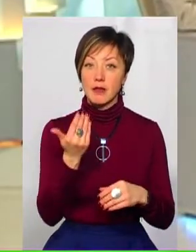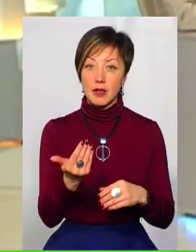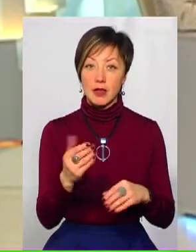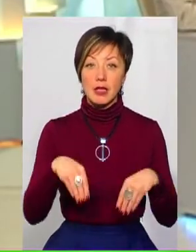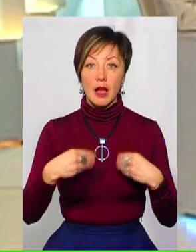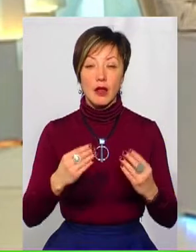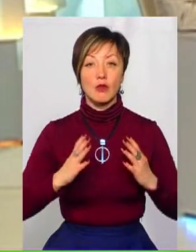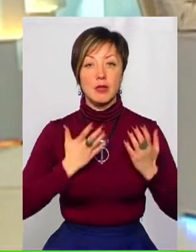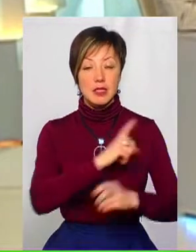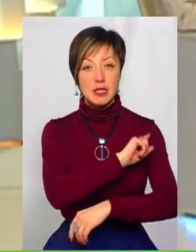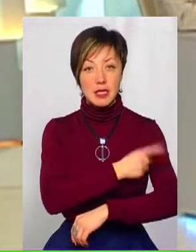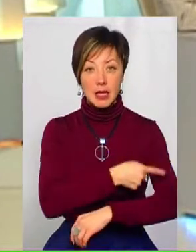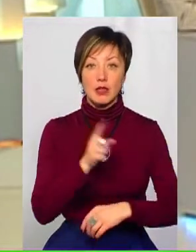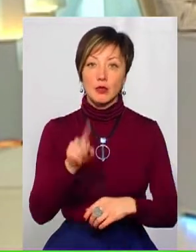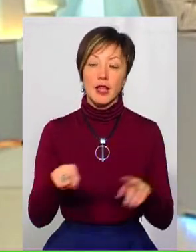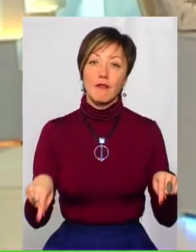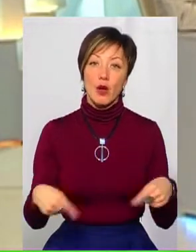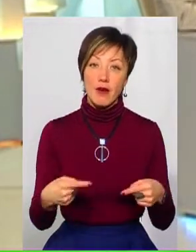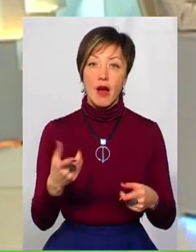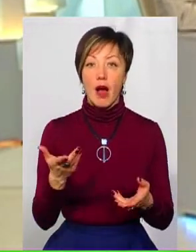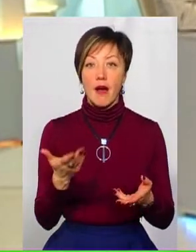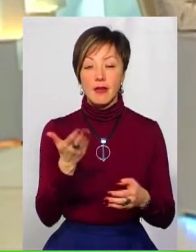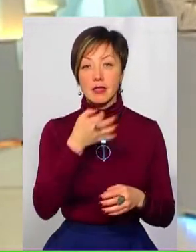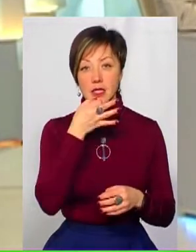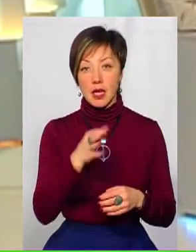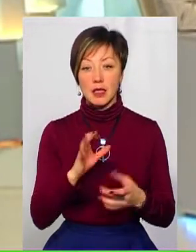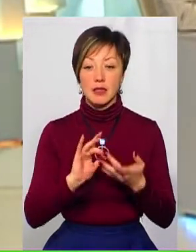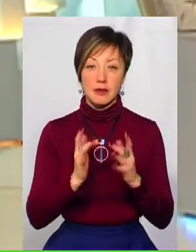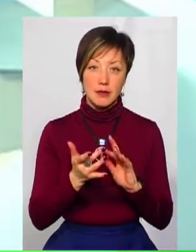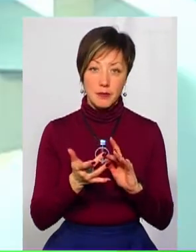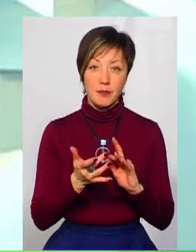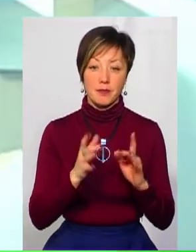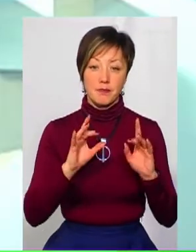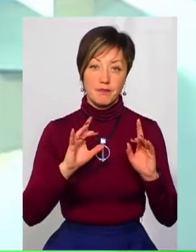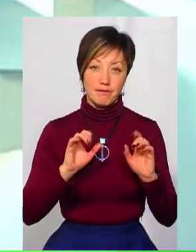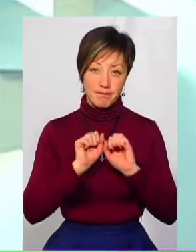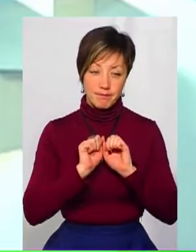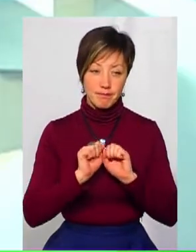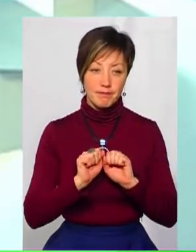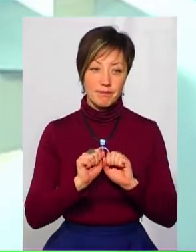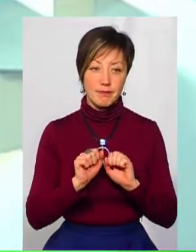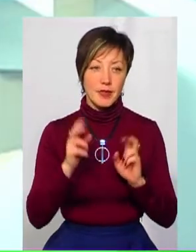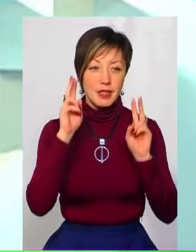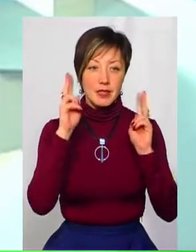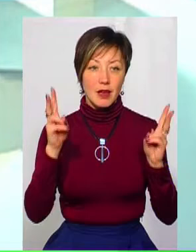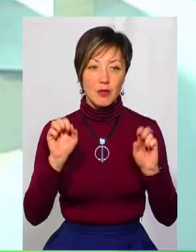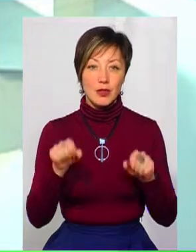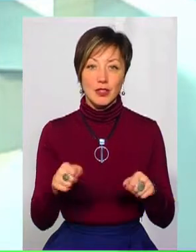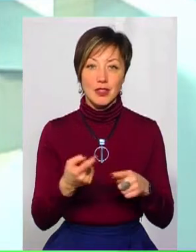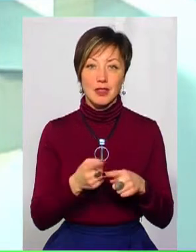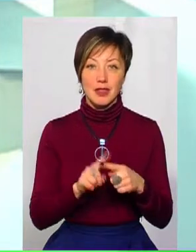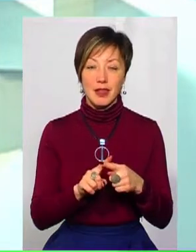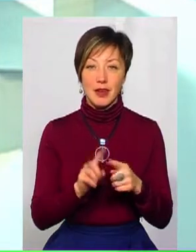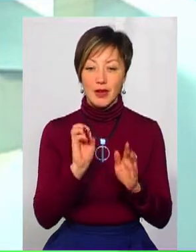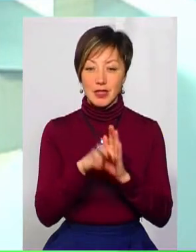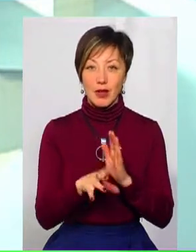дає тобі сили на те, щоб ти творив, а як ви сказали, вже соціальні мережі, ти ніколи не знаєш. Ти можеш закинути один кавер,